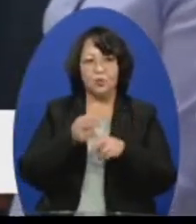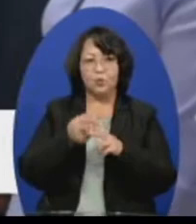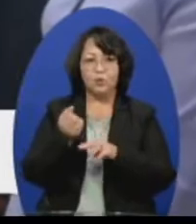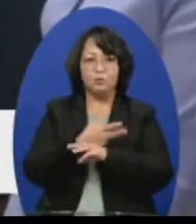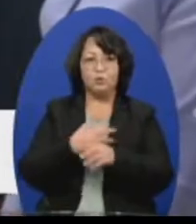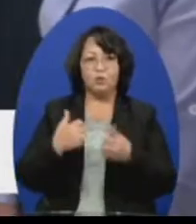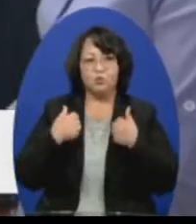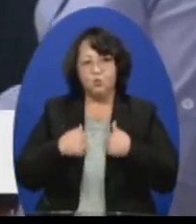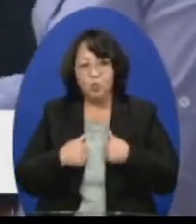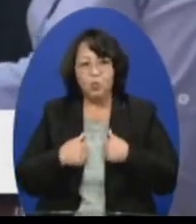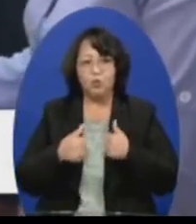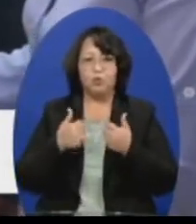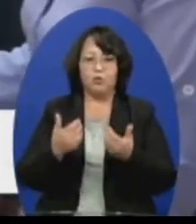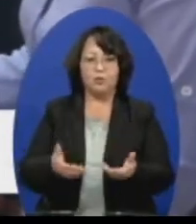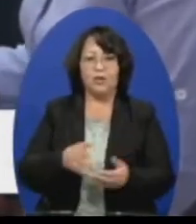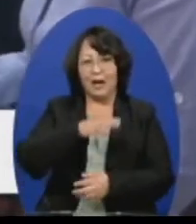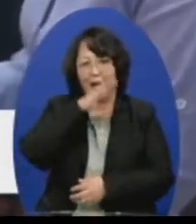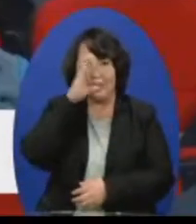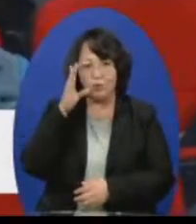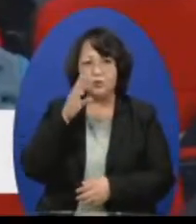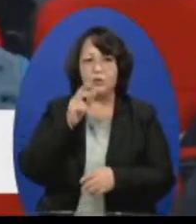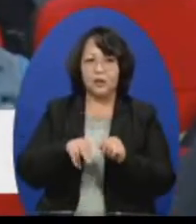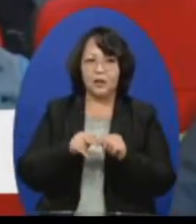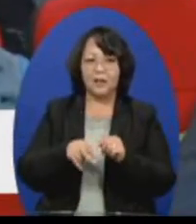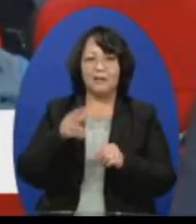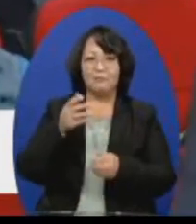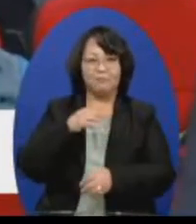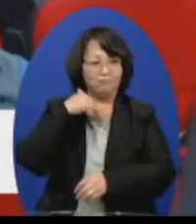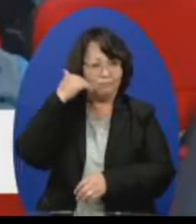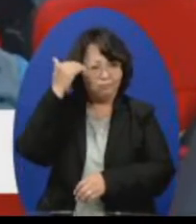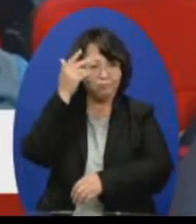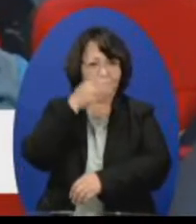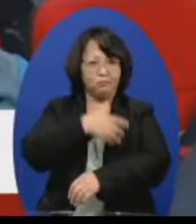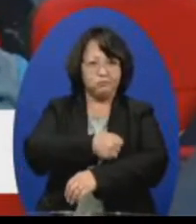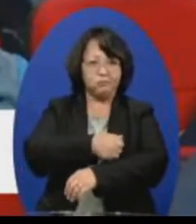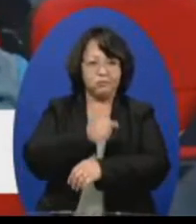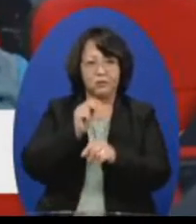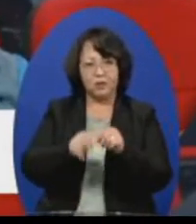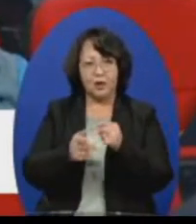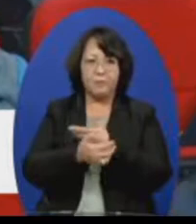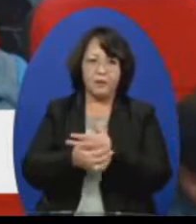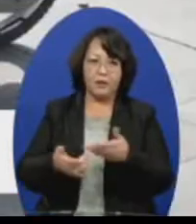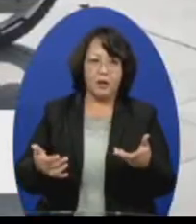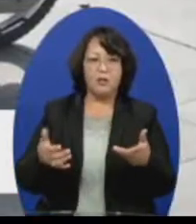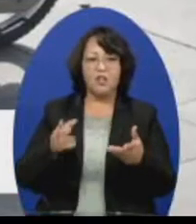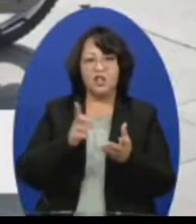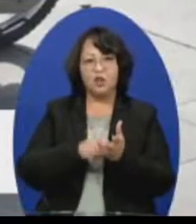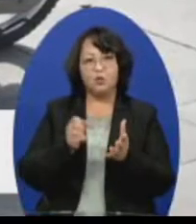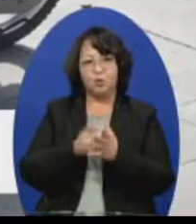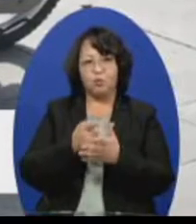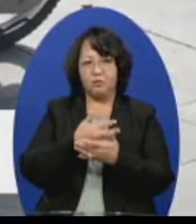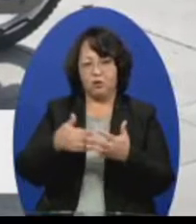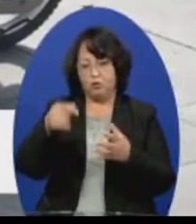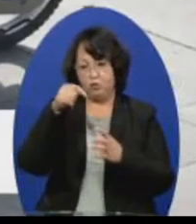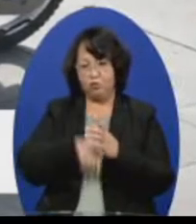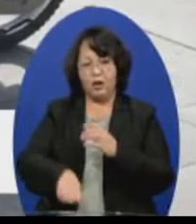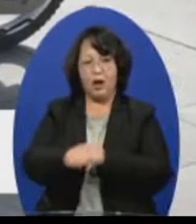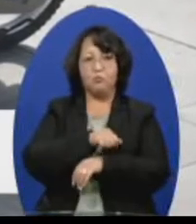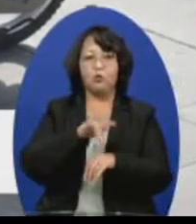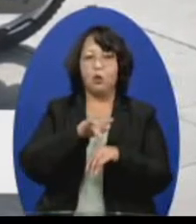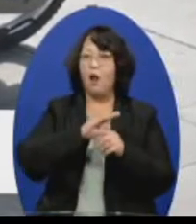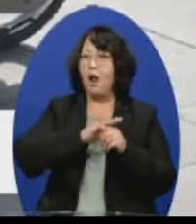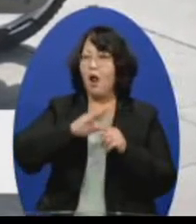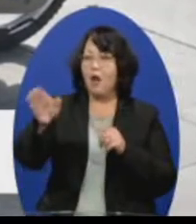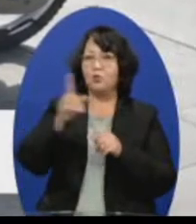цүнхийг хүлээлгэн өглөө. Үүн дотор халуун хэмжээгч, даралт үүсгэх аппарат, шаардлагатай зарим эмчилгээ хийх багаж хэрэгсэл багтсан байгаа юм. Аймгийн